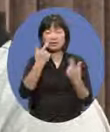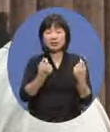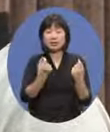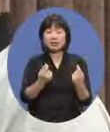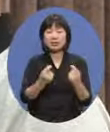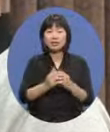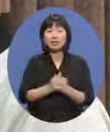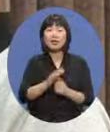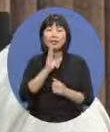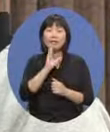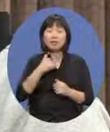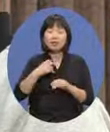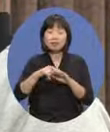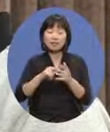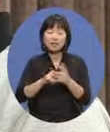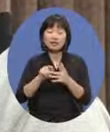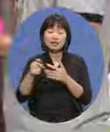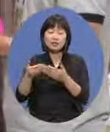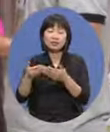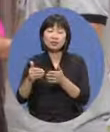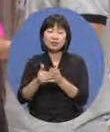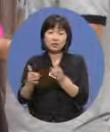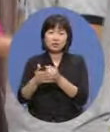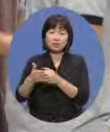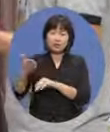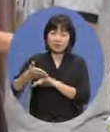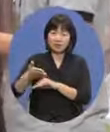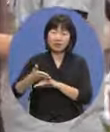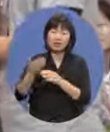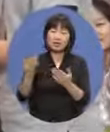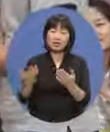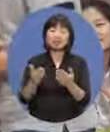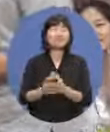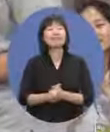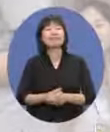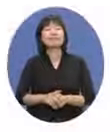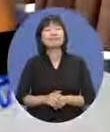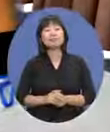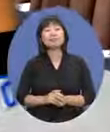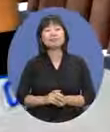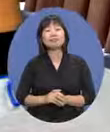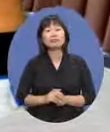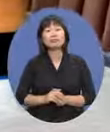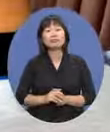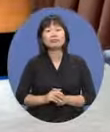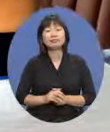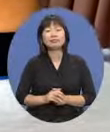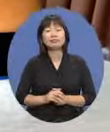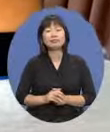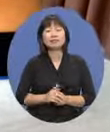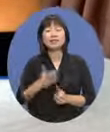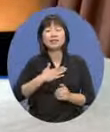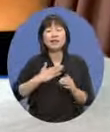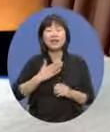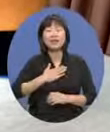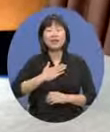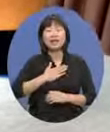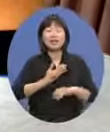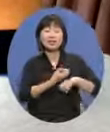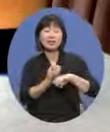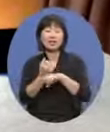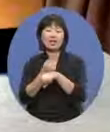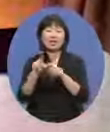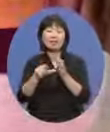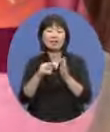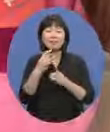그래. 내 마음 알아줘서 고마워. 네, 잘하셨어요. 박수 주세요. 예. 내 감정을